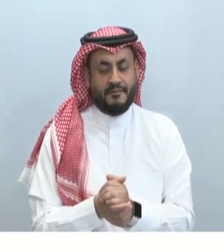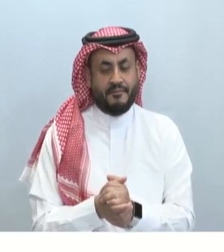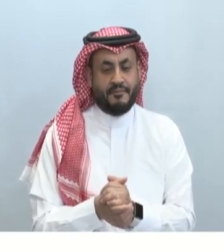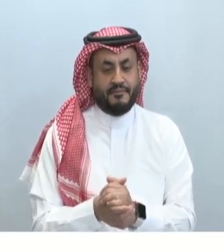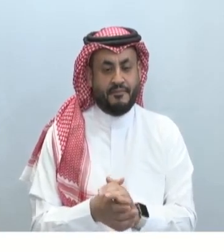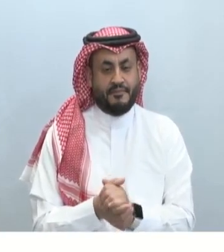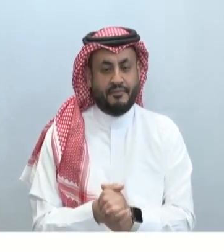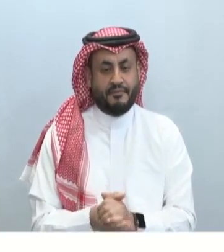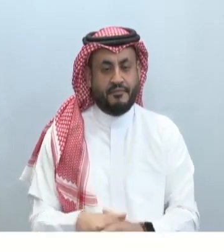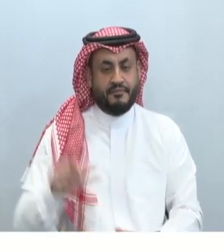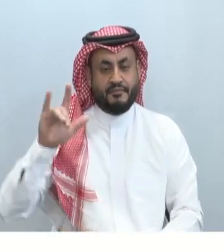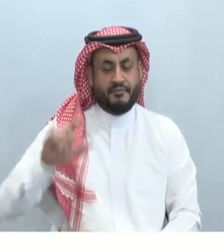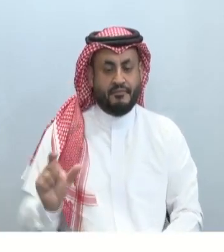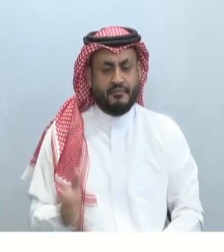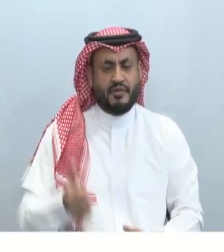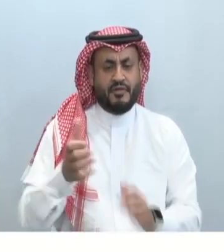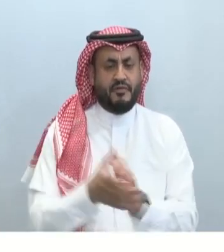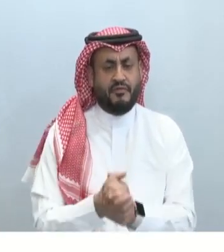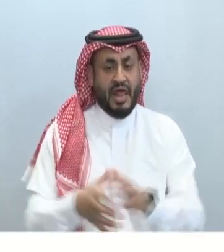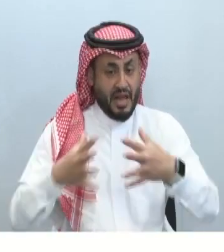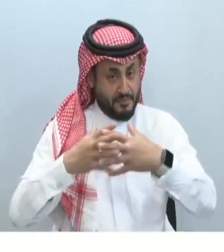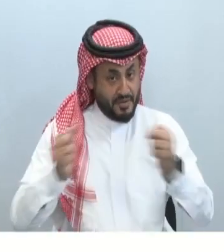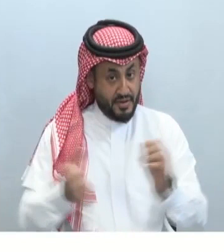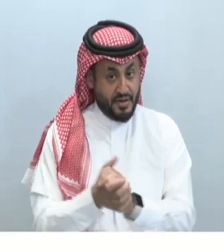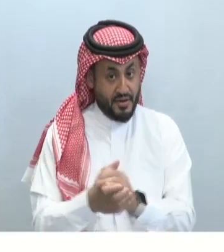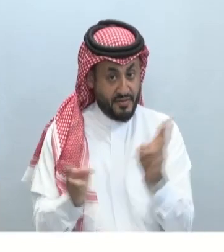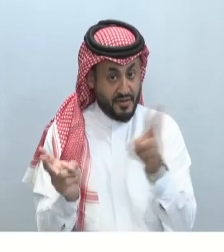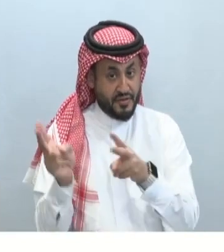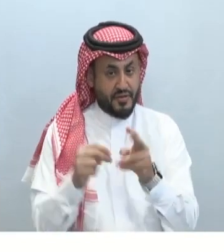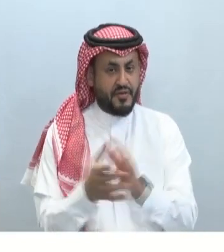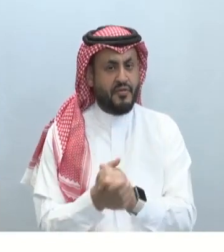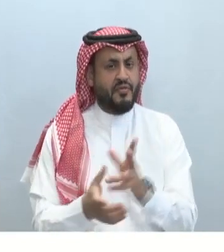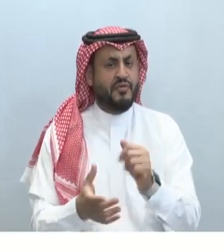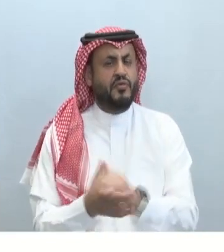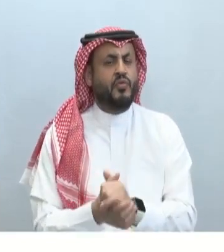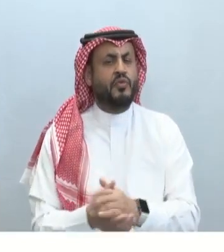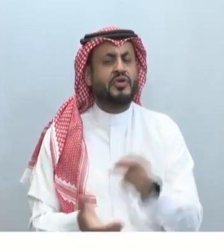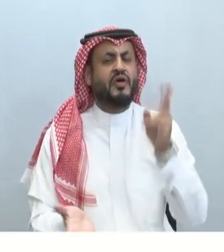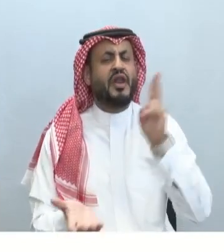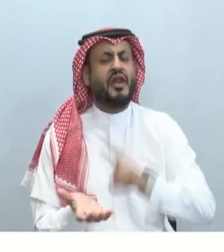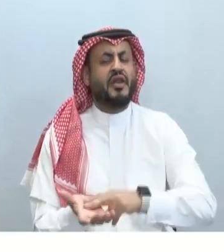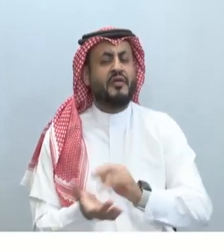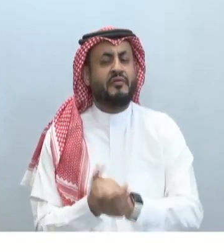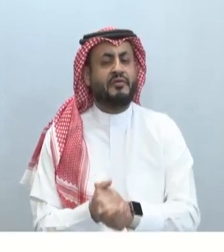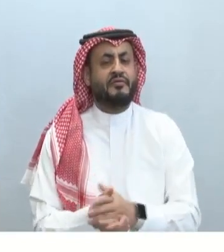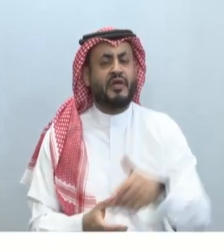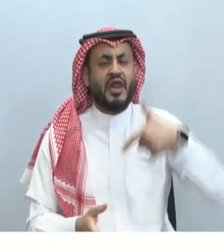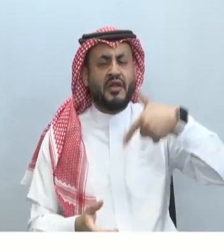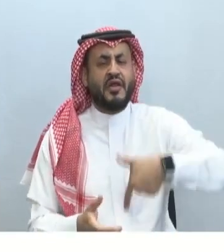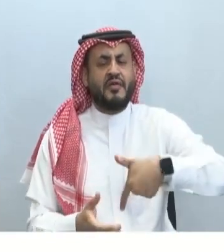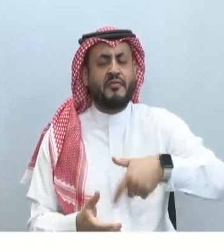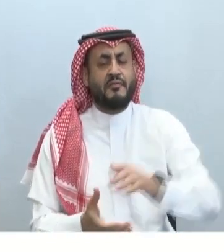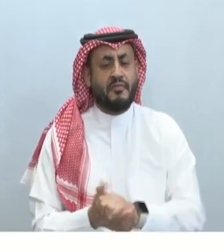بين اي بين كل منهما للاخر ما يحتاج الى بيانه من عيب